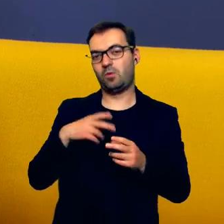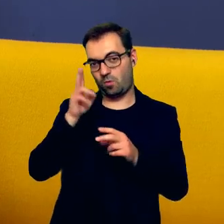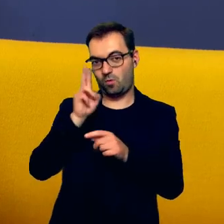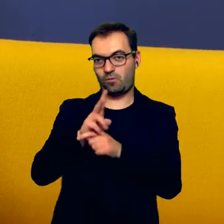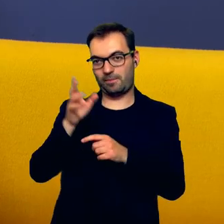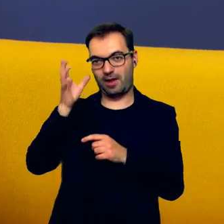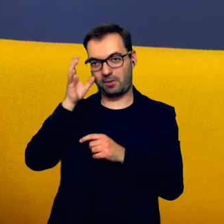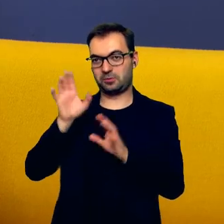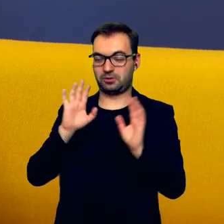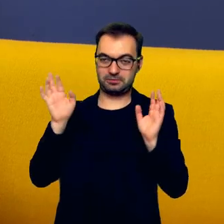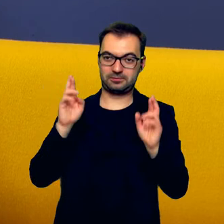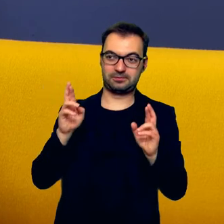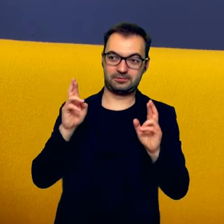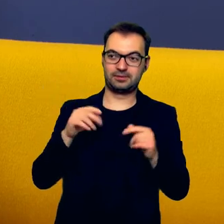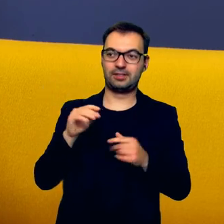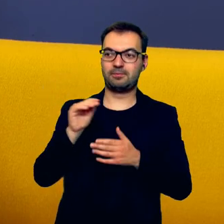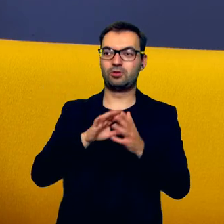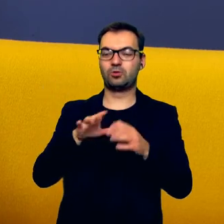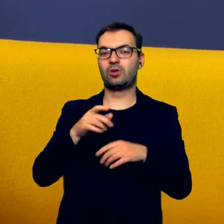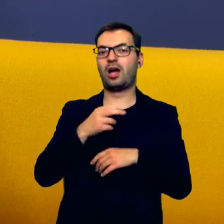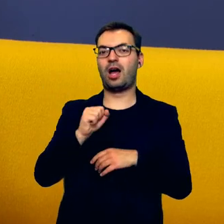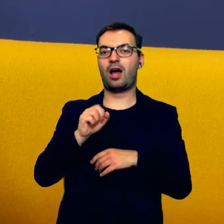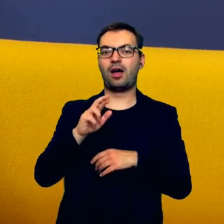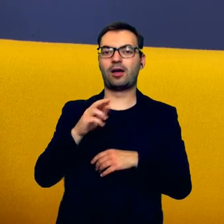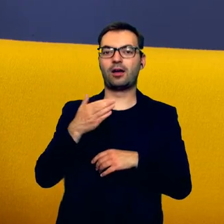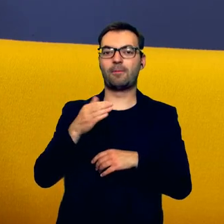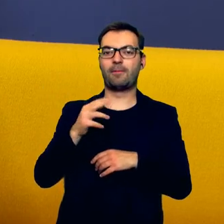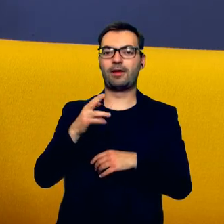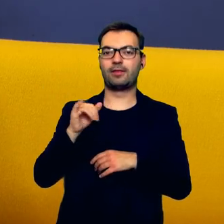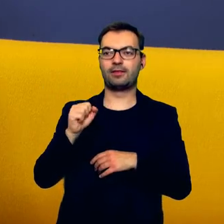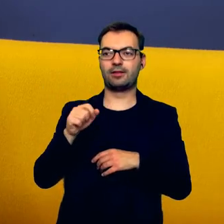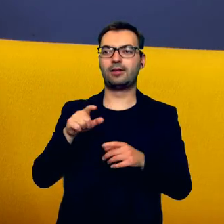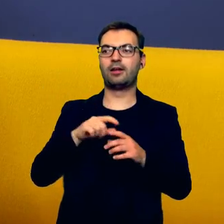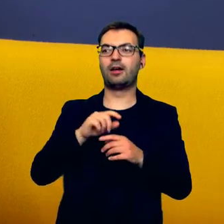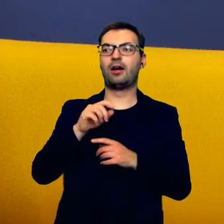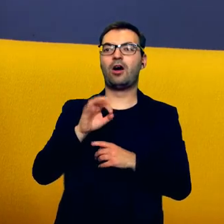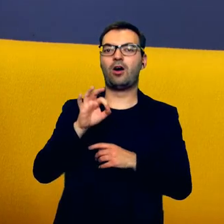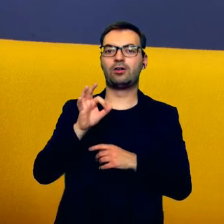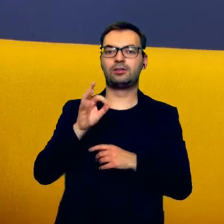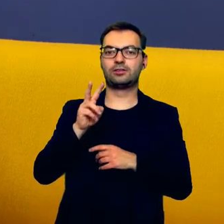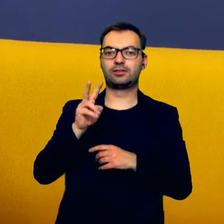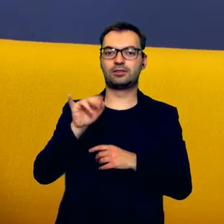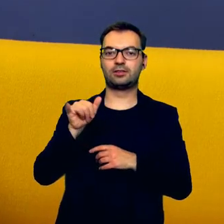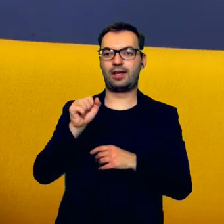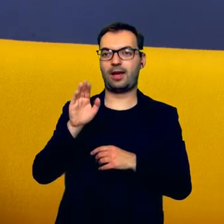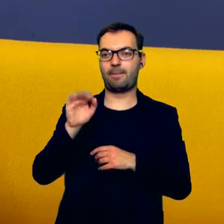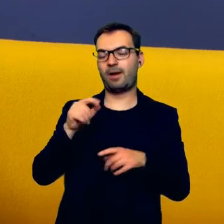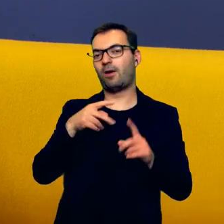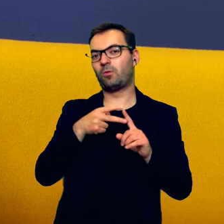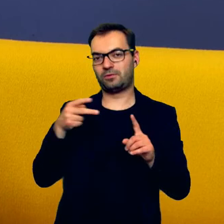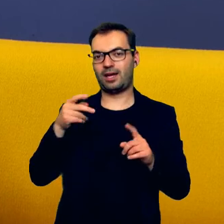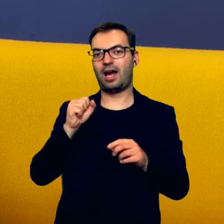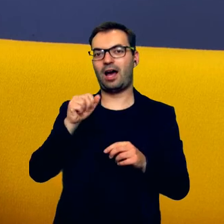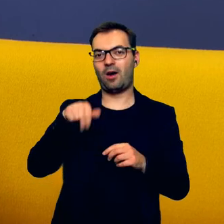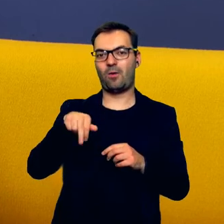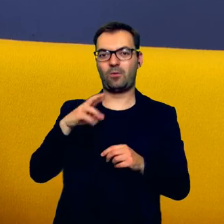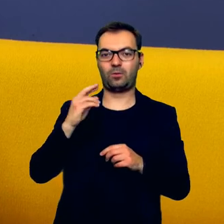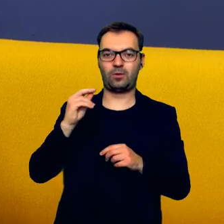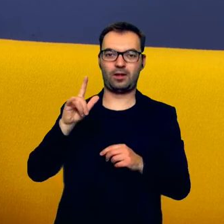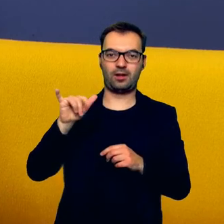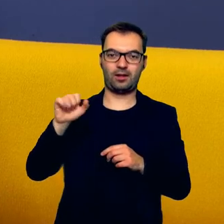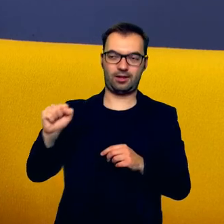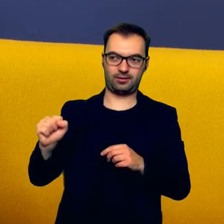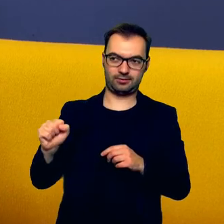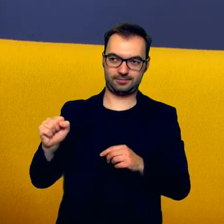ufam autorowi tego hasła, który o Armenii dużo pisze, że Oskiada to jest Aurelia. Aha. Aurelia. Otóż ona trafia